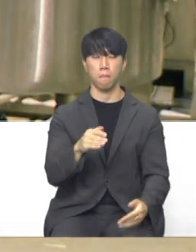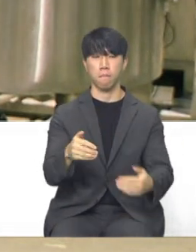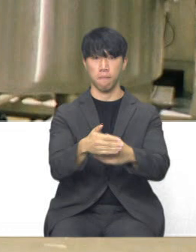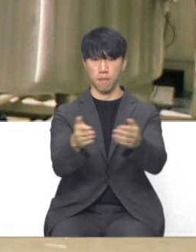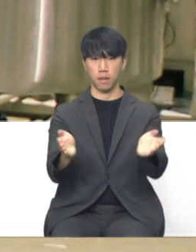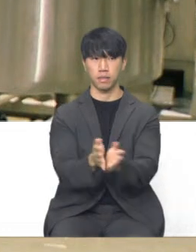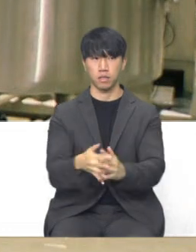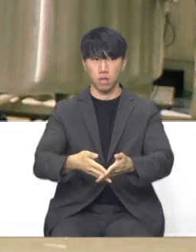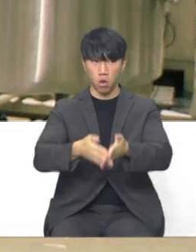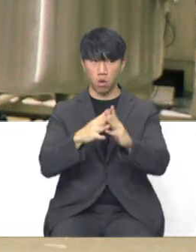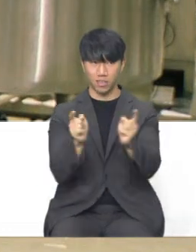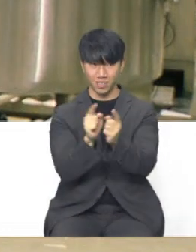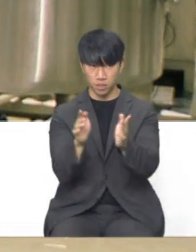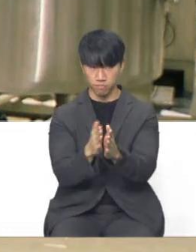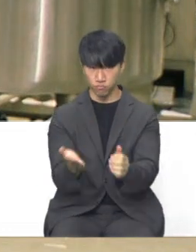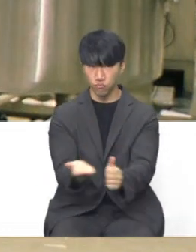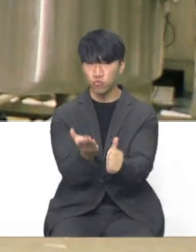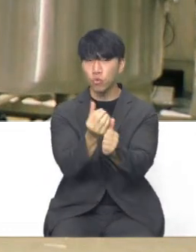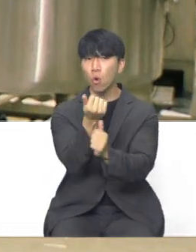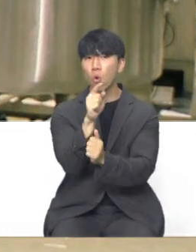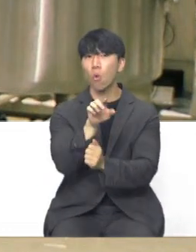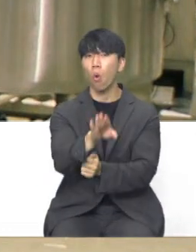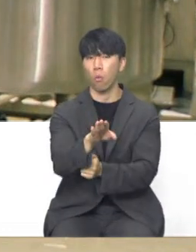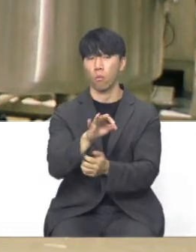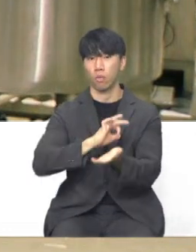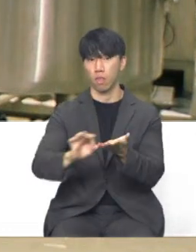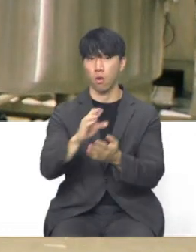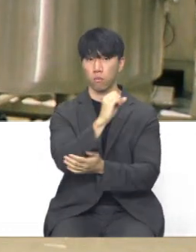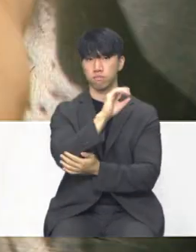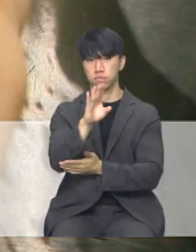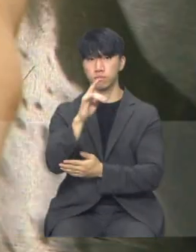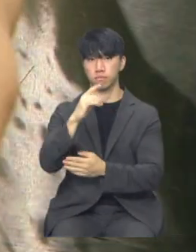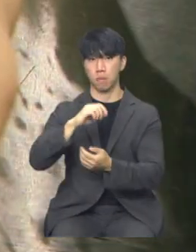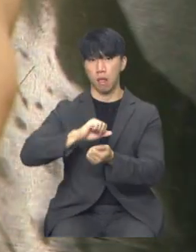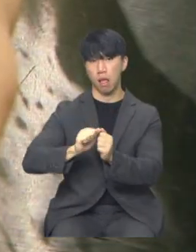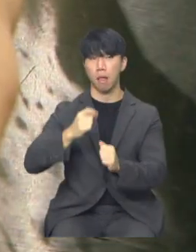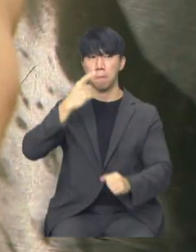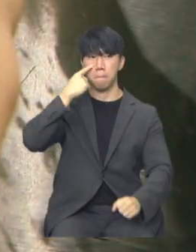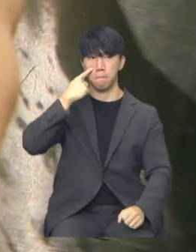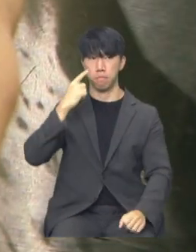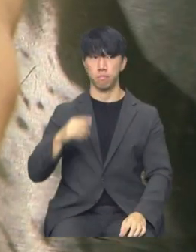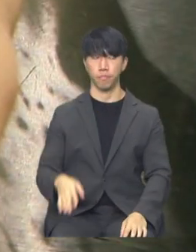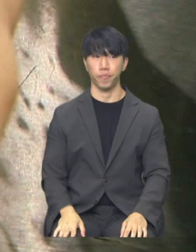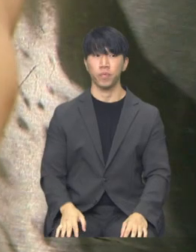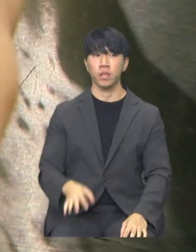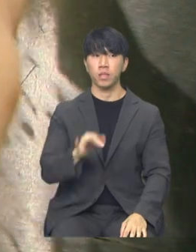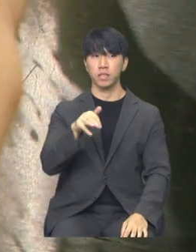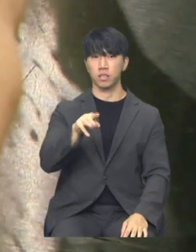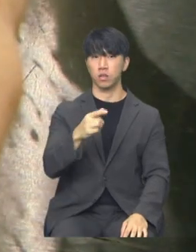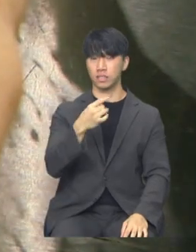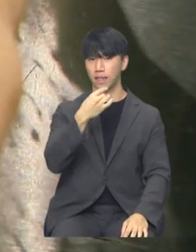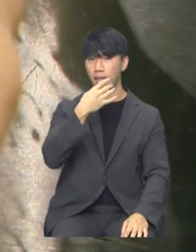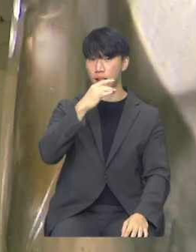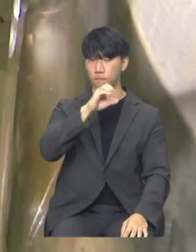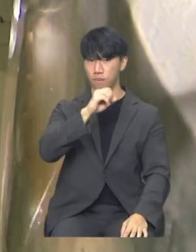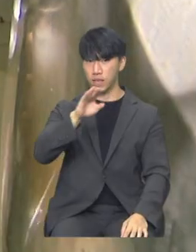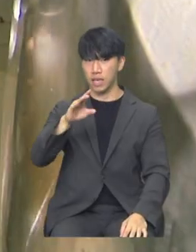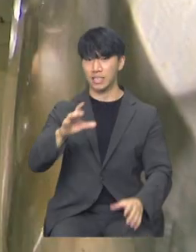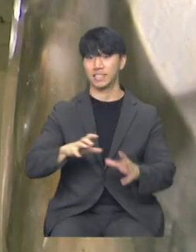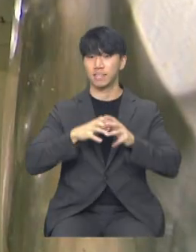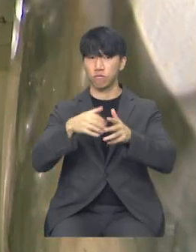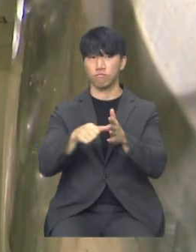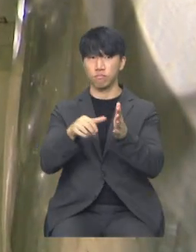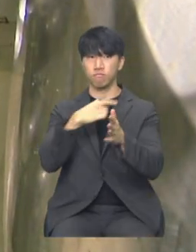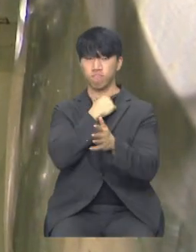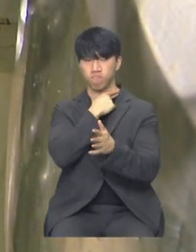지어서 직접 이제 농사 지은 혹으로 이제 맥주를 이천쌀 맥주를 세계적인 브랜드로 키우고 싶다는